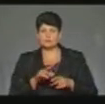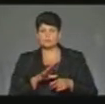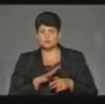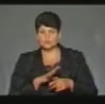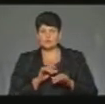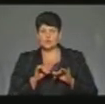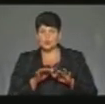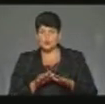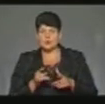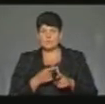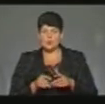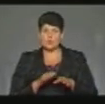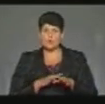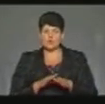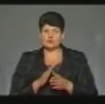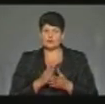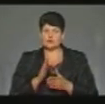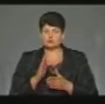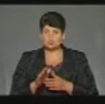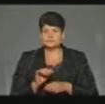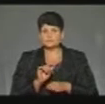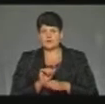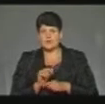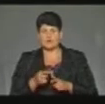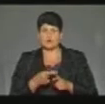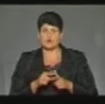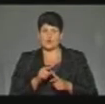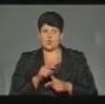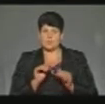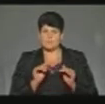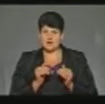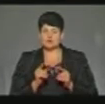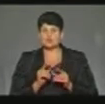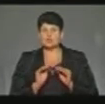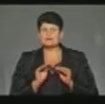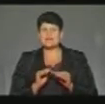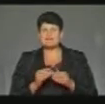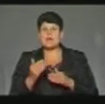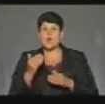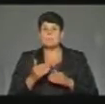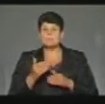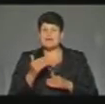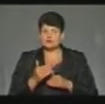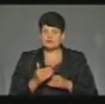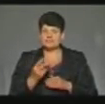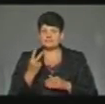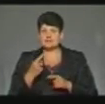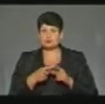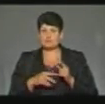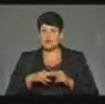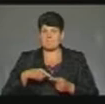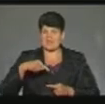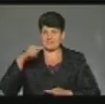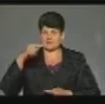або був повністю мав би бути перекритий, або його обмежили. Тому чому поставили обмежувачі? І обмежуючи з 2,5 метри. Тому